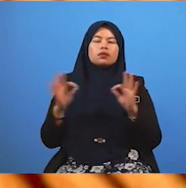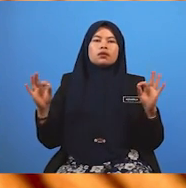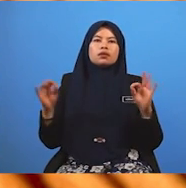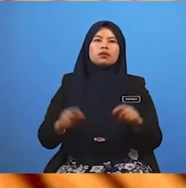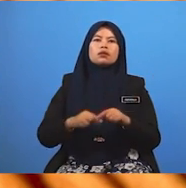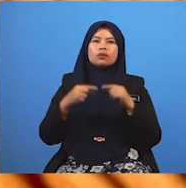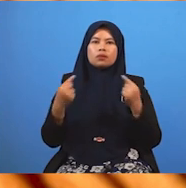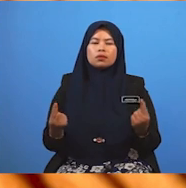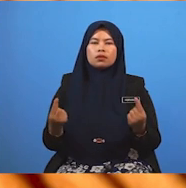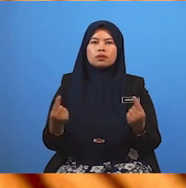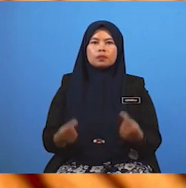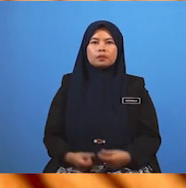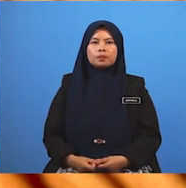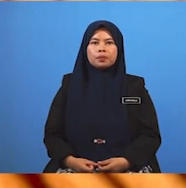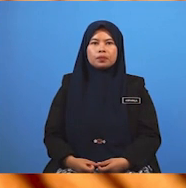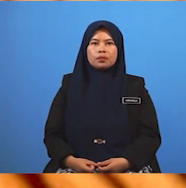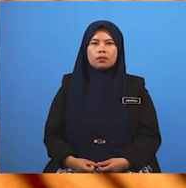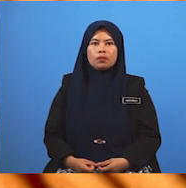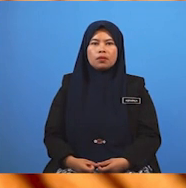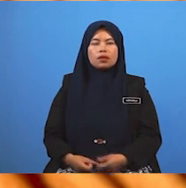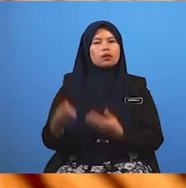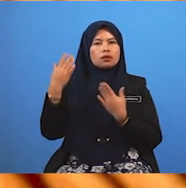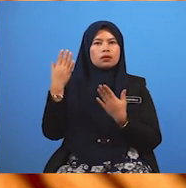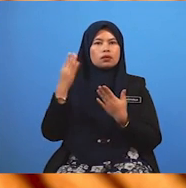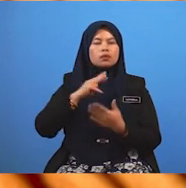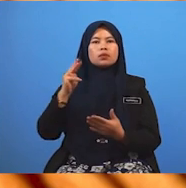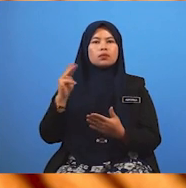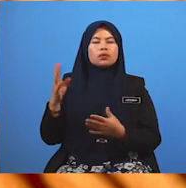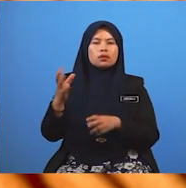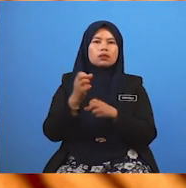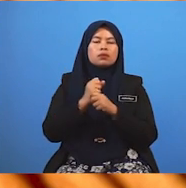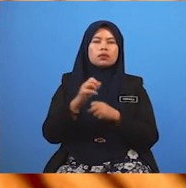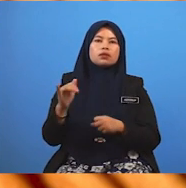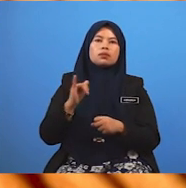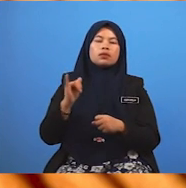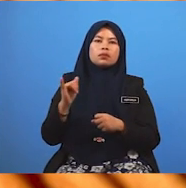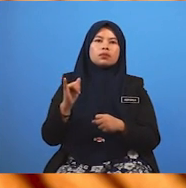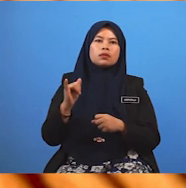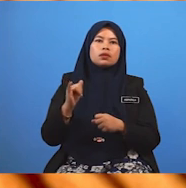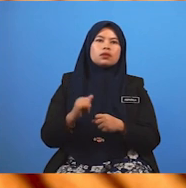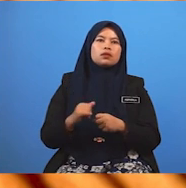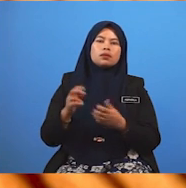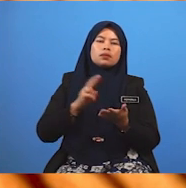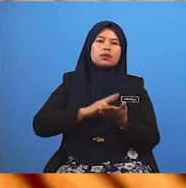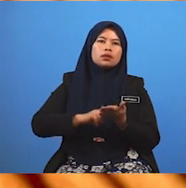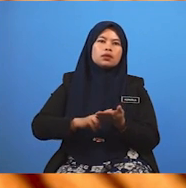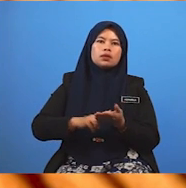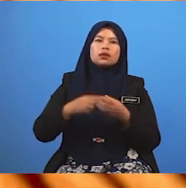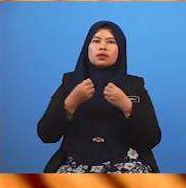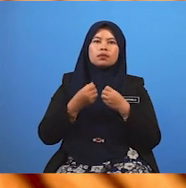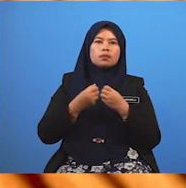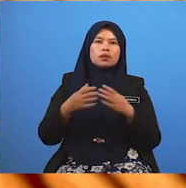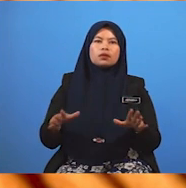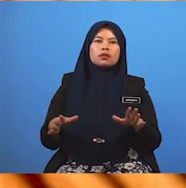surah Al-Waqi'ah. Diharap murid-murid dapat sama-sama membacanya selepas rancangan ini